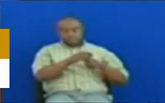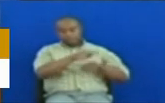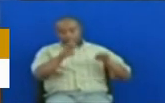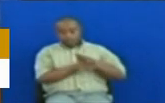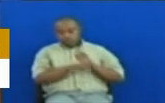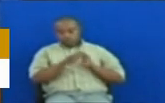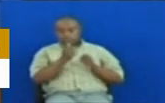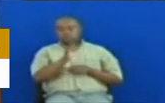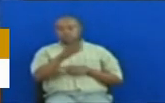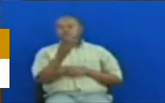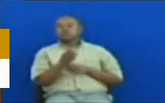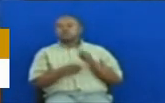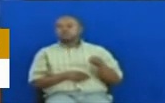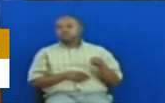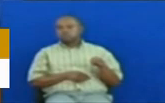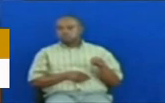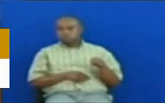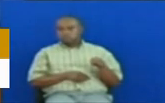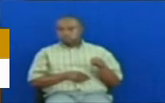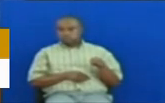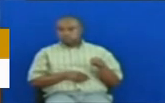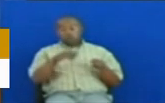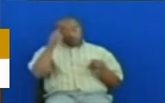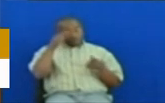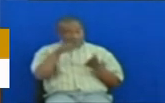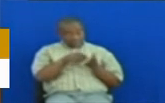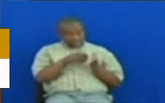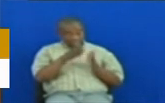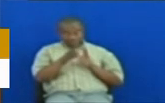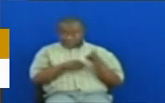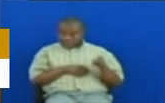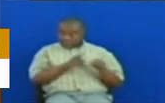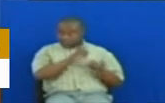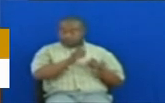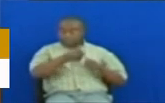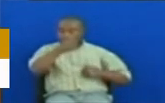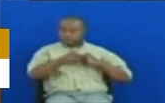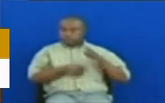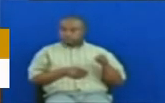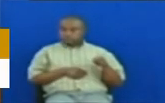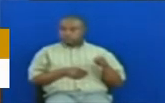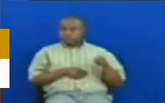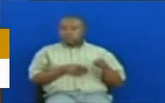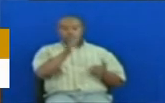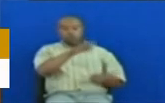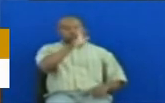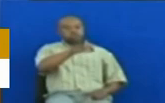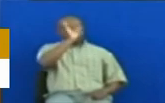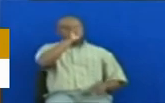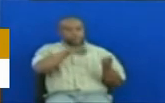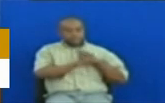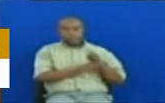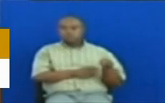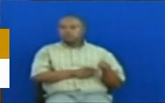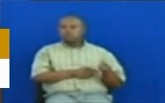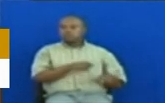wanafikiri kwamba post hii ni competitive. Hii post sio competitive. Yes. Hawa ni watu wa kutawiliwa ndani kwa ndani. Ndio maana